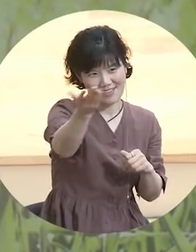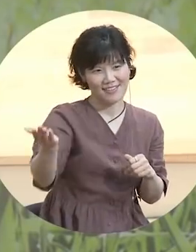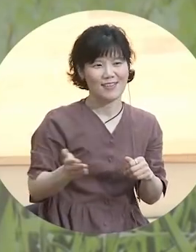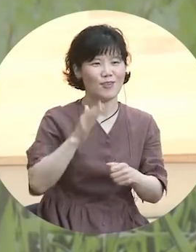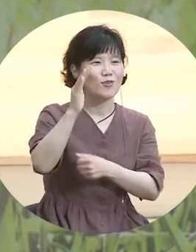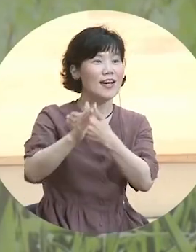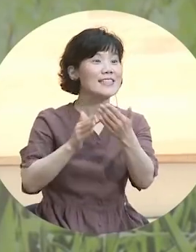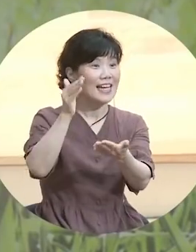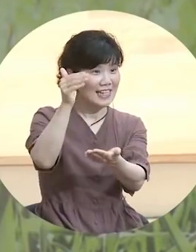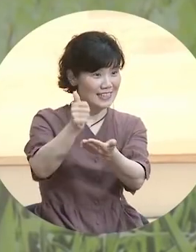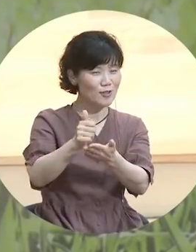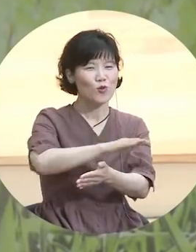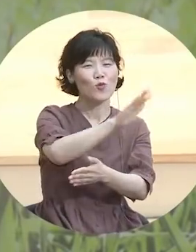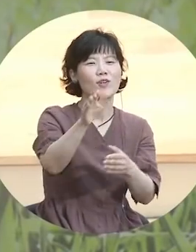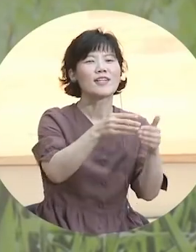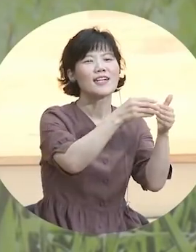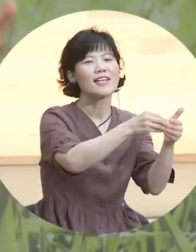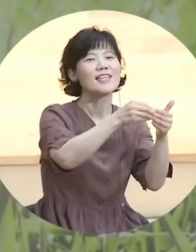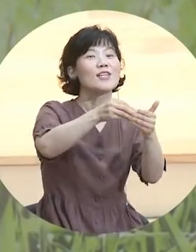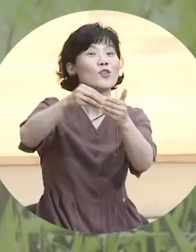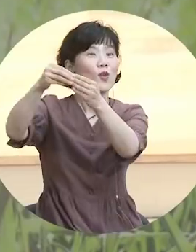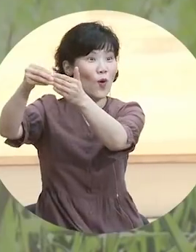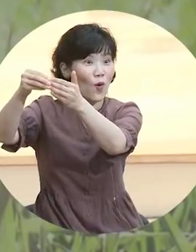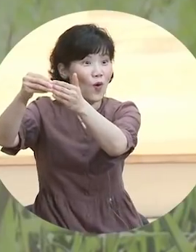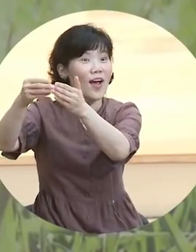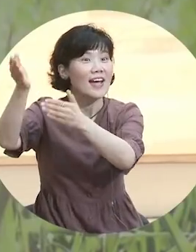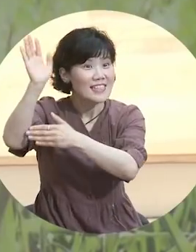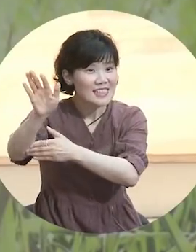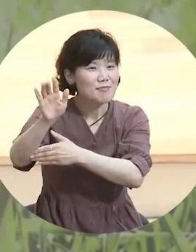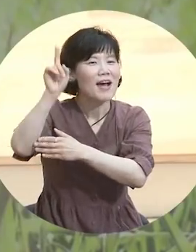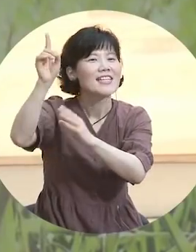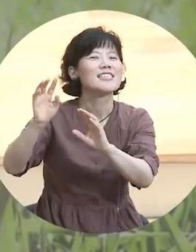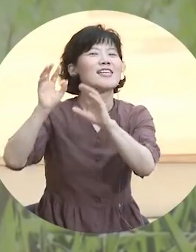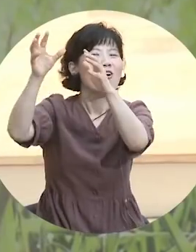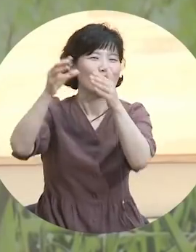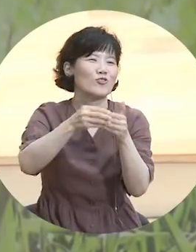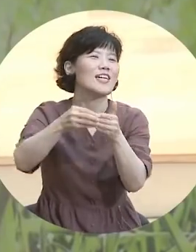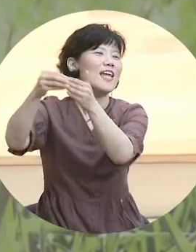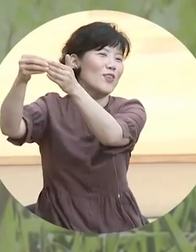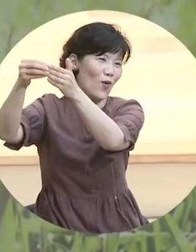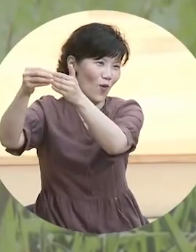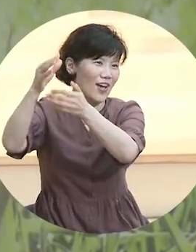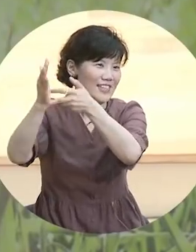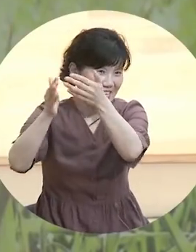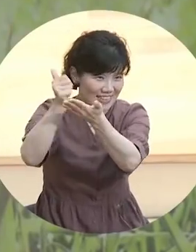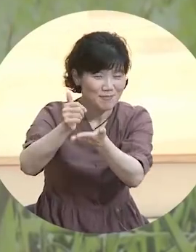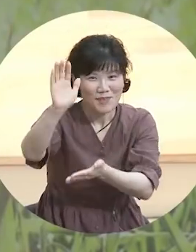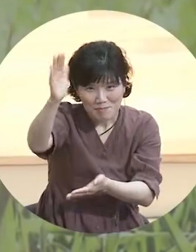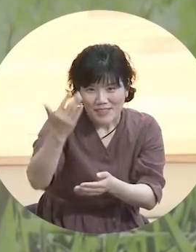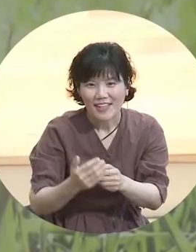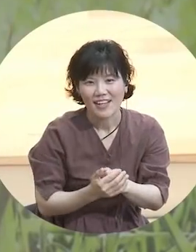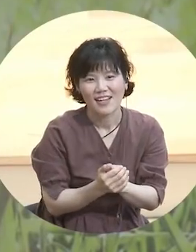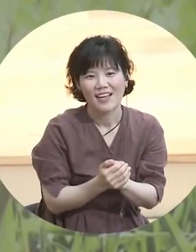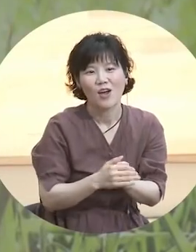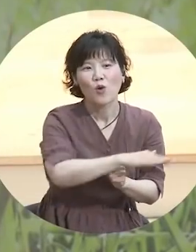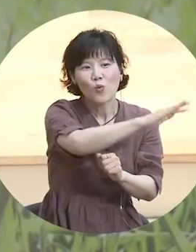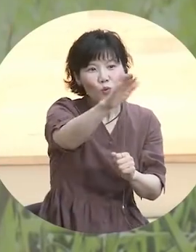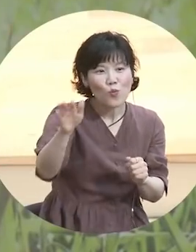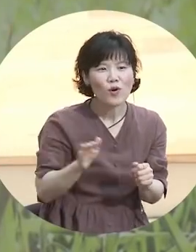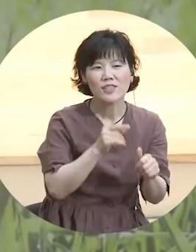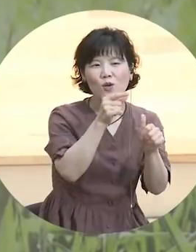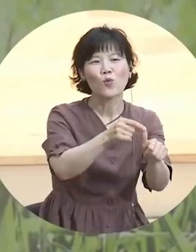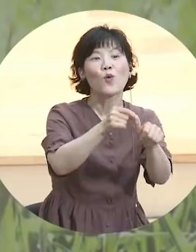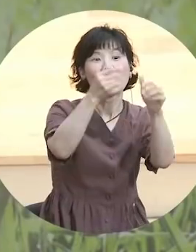우리 하나님은 우리를 인도하시되 천국으로 인도하시는 하나님이신 줄 믿습니다.